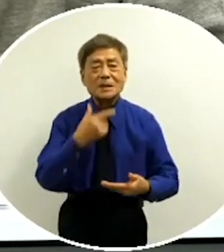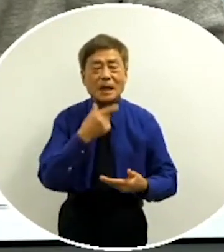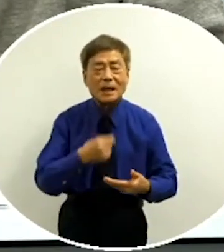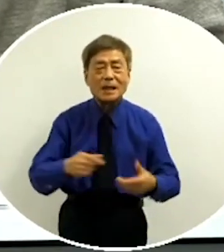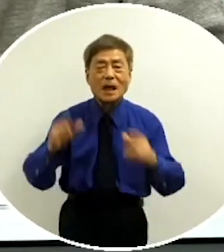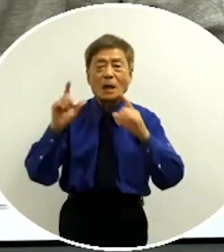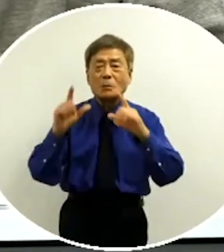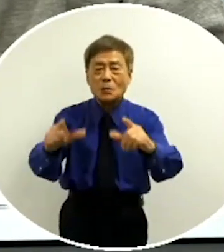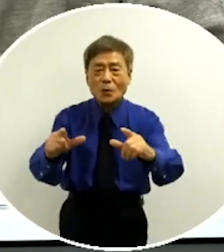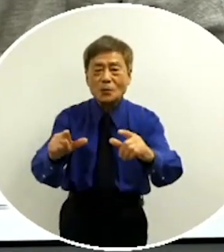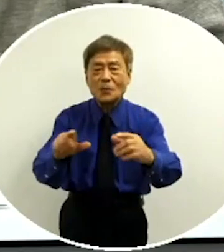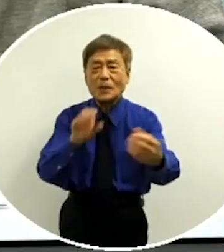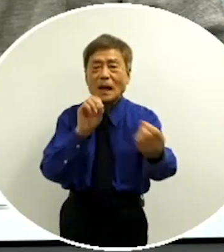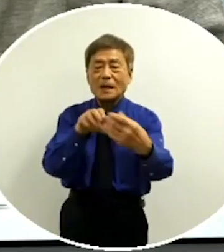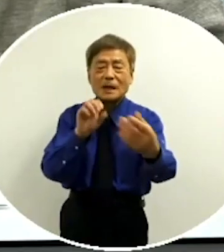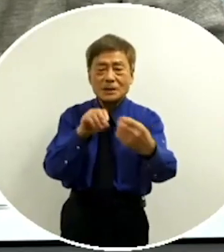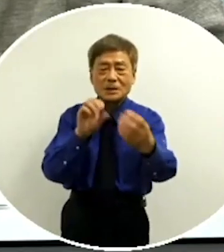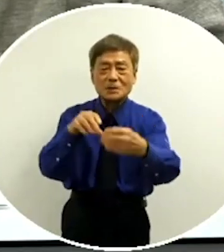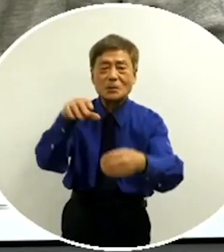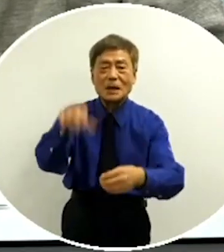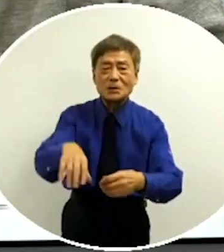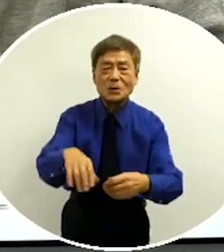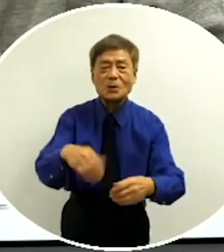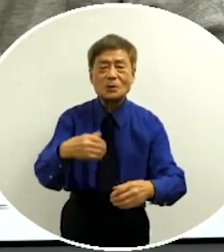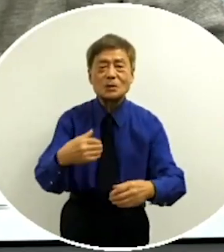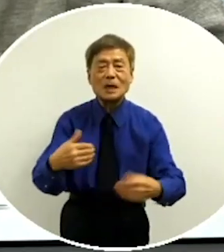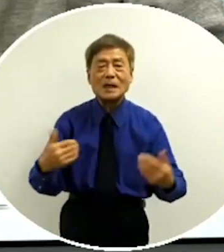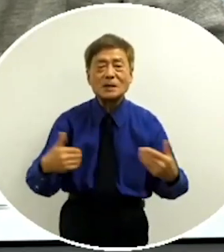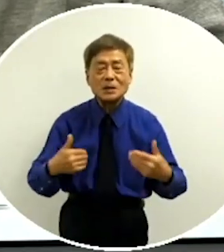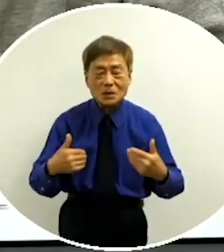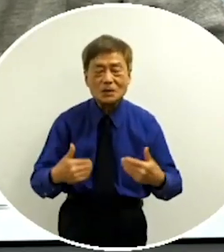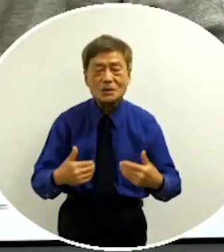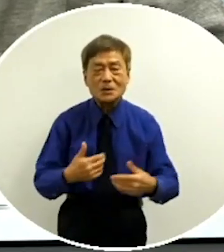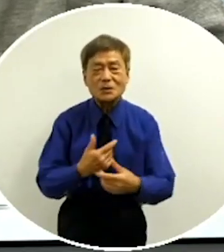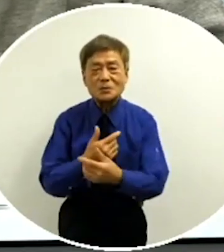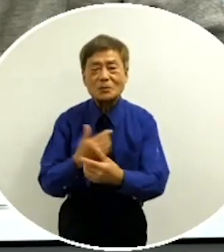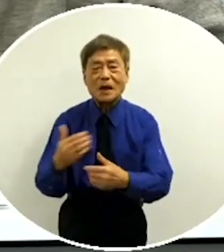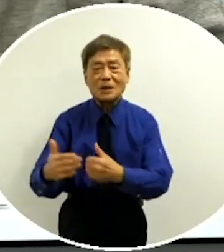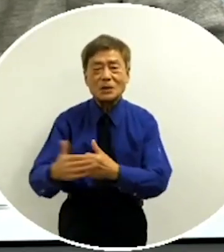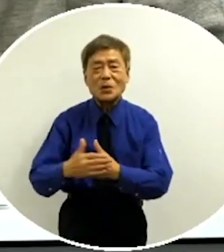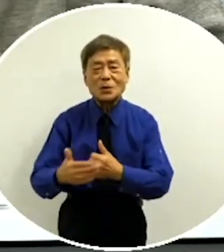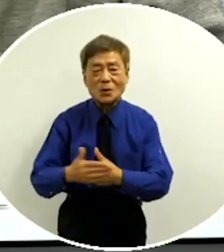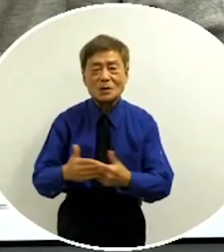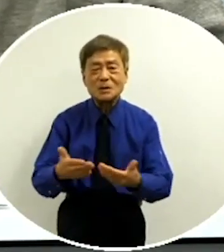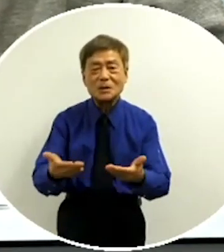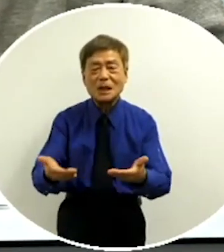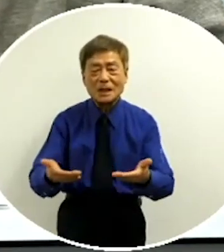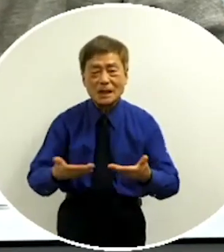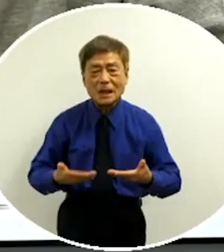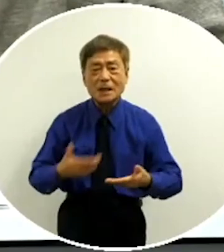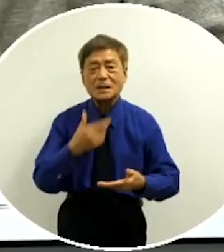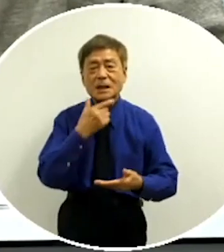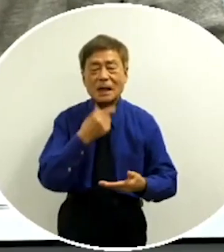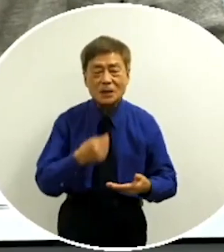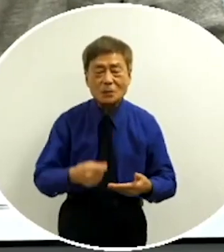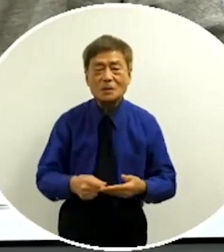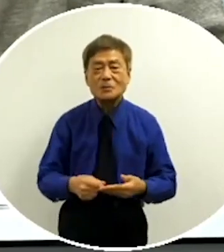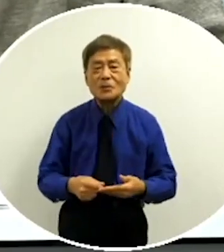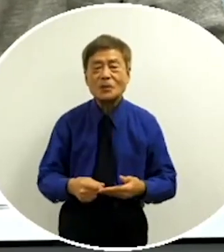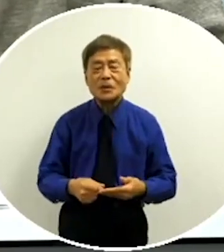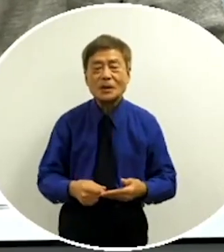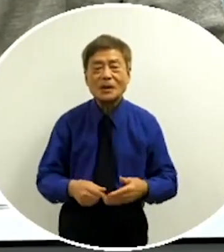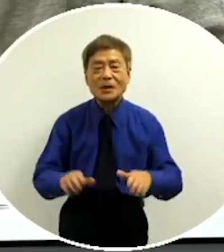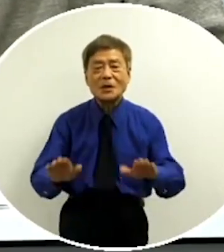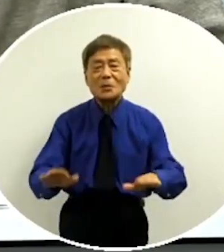になるの都道府県連仮になるのかわかりませんけどそこもぜひ協力をしていただきたいと思っていますやっぱりこれやるには人が